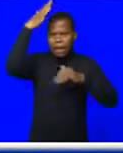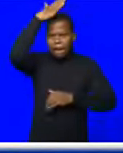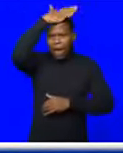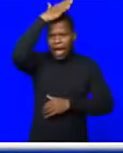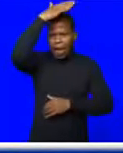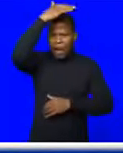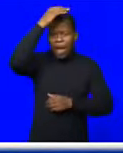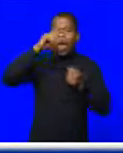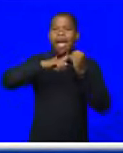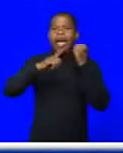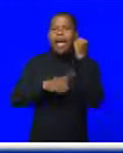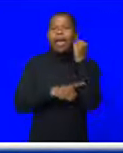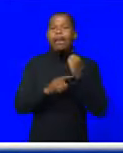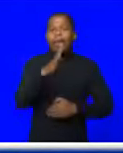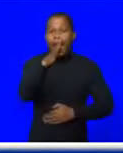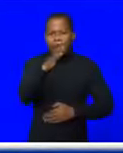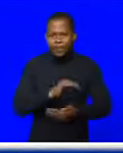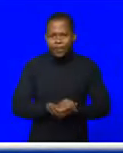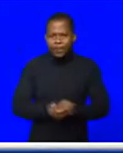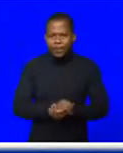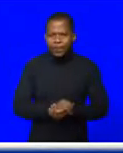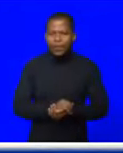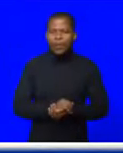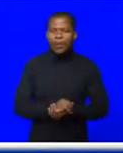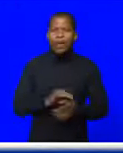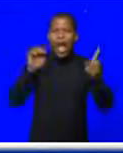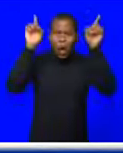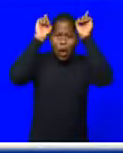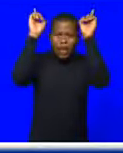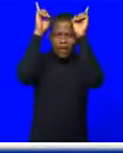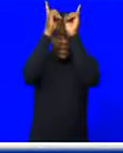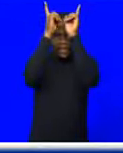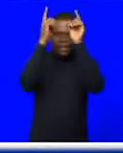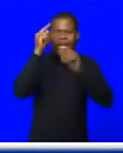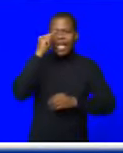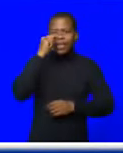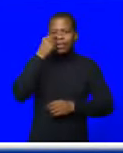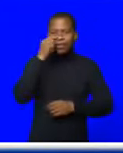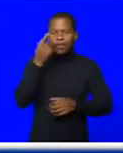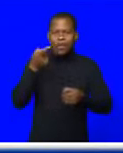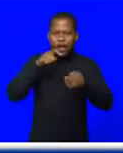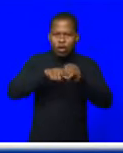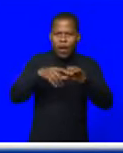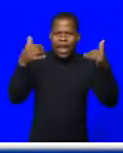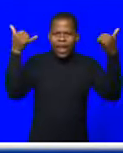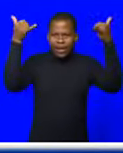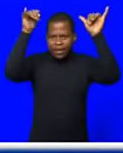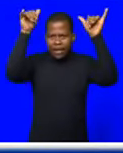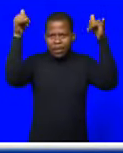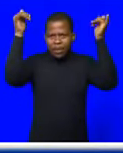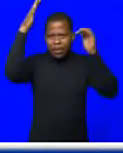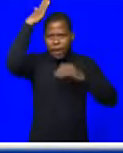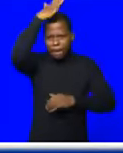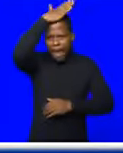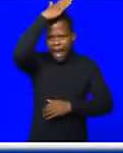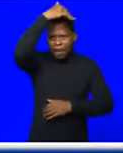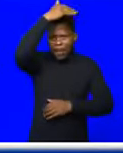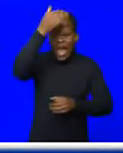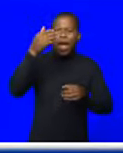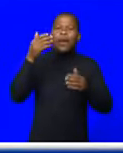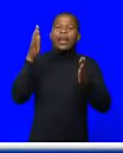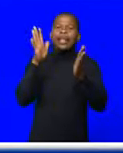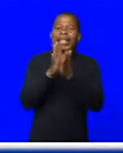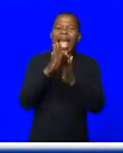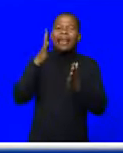kuleli ilimkokwini University of Creative Technology ibe nemsebenti wekuphothula abafundzi. Kwelishumi solo le nyuvesi yacala